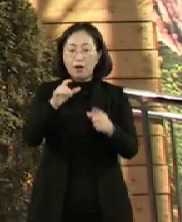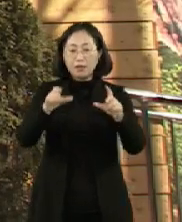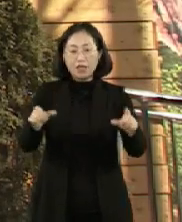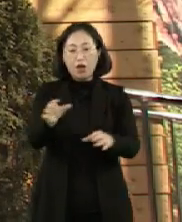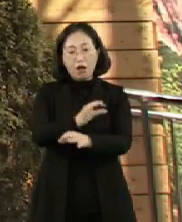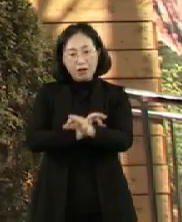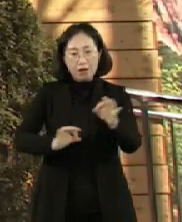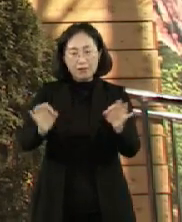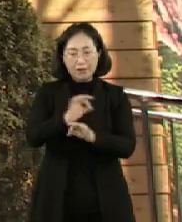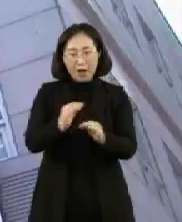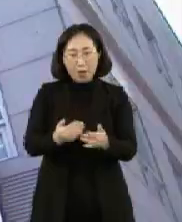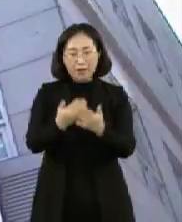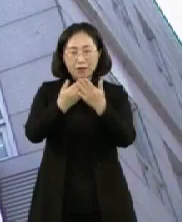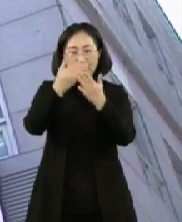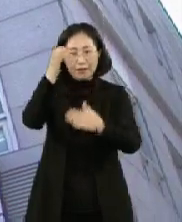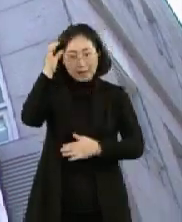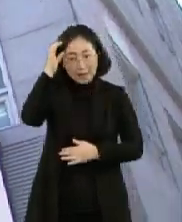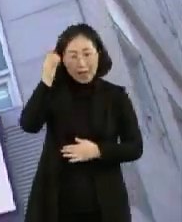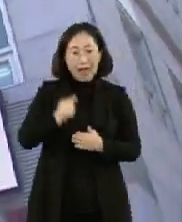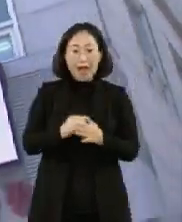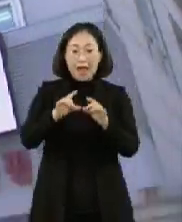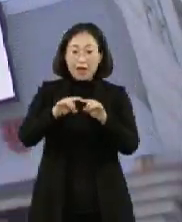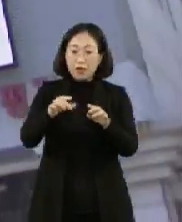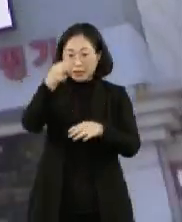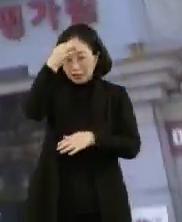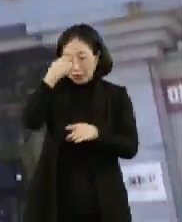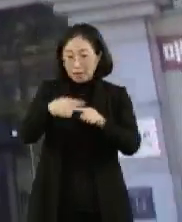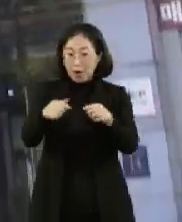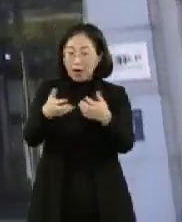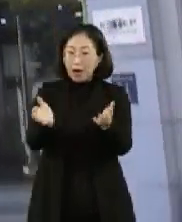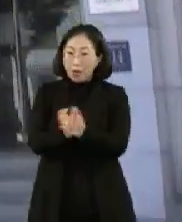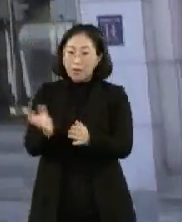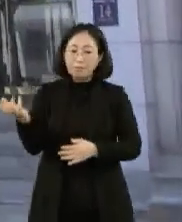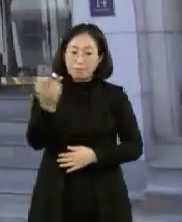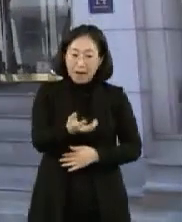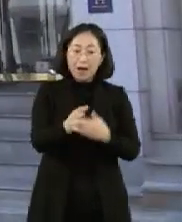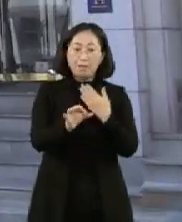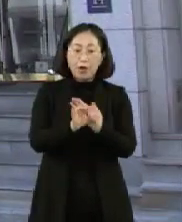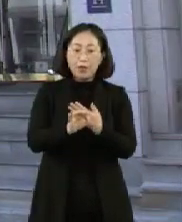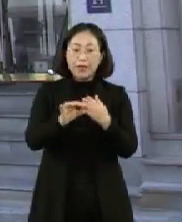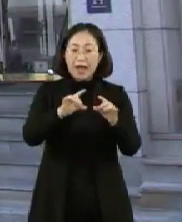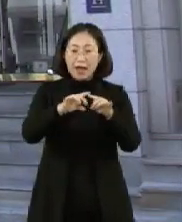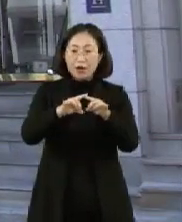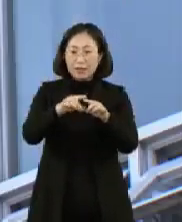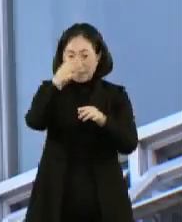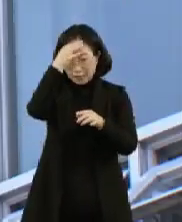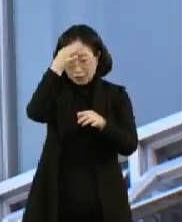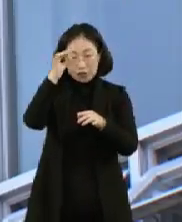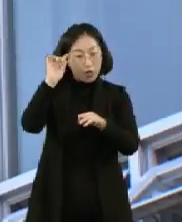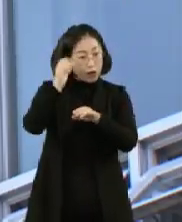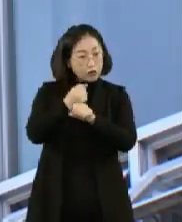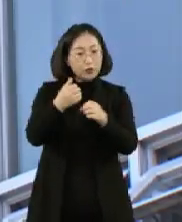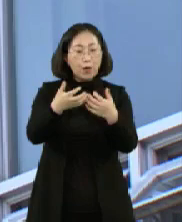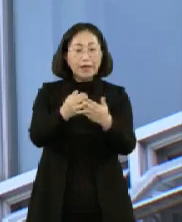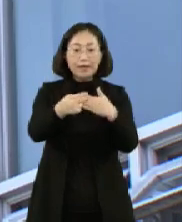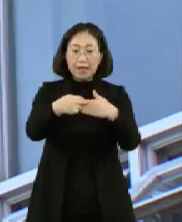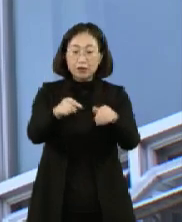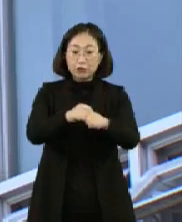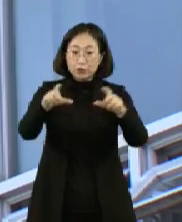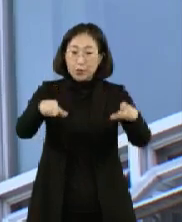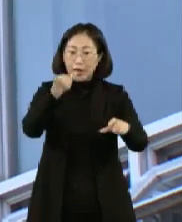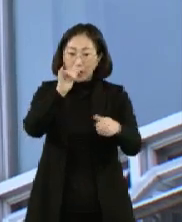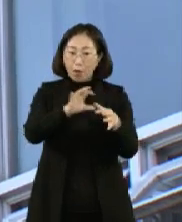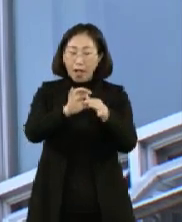지역경제 활성화도 기대됩니다. 에너지기술평가원이 이전되면 에너지기술연구원이 대덕특구에 있고 관련